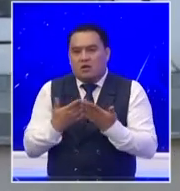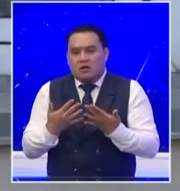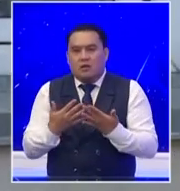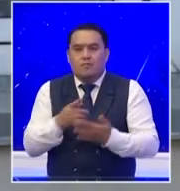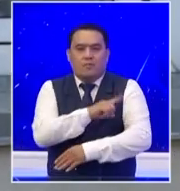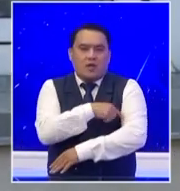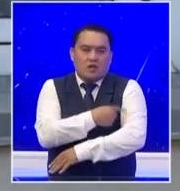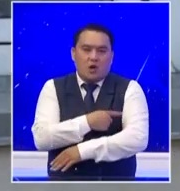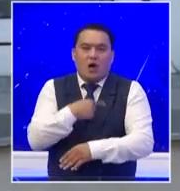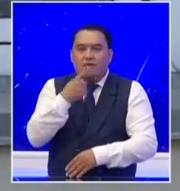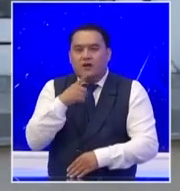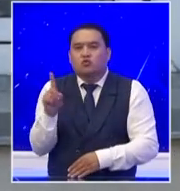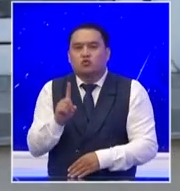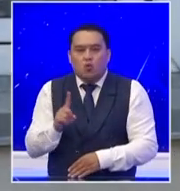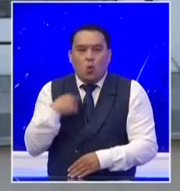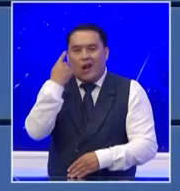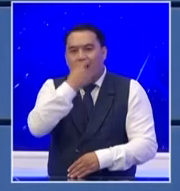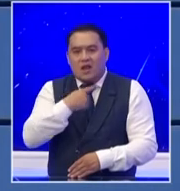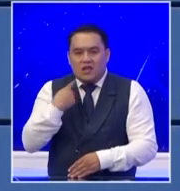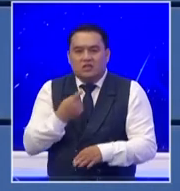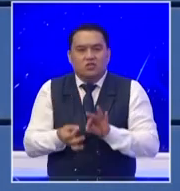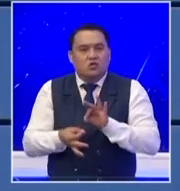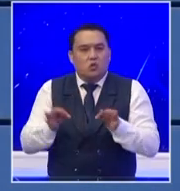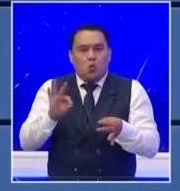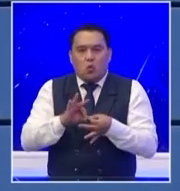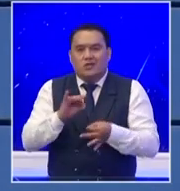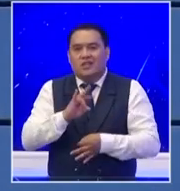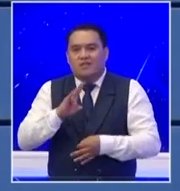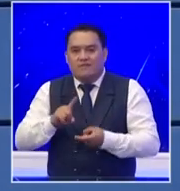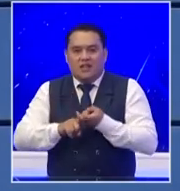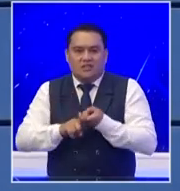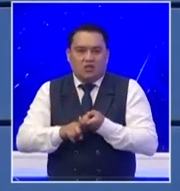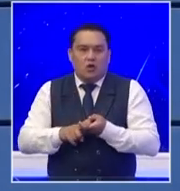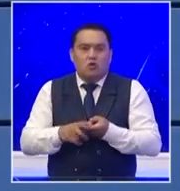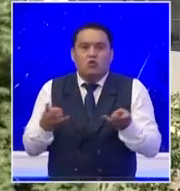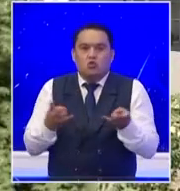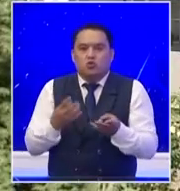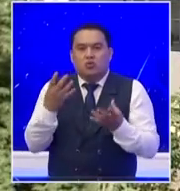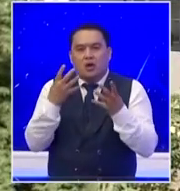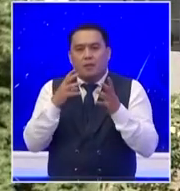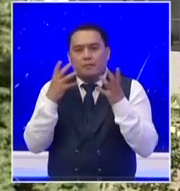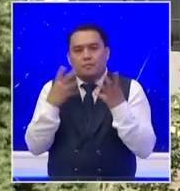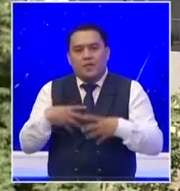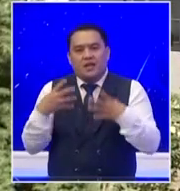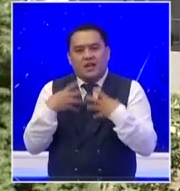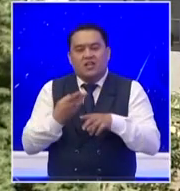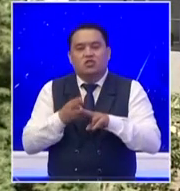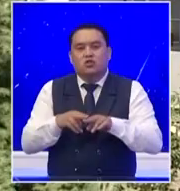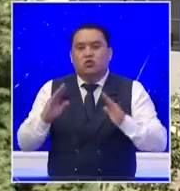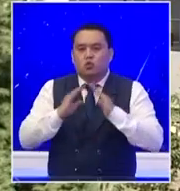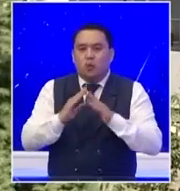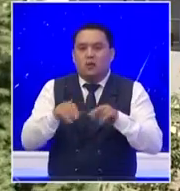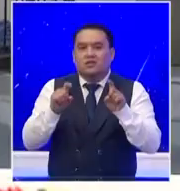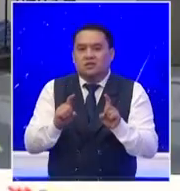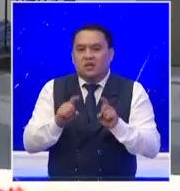гипертонии? Медики утверждают, что эти лица сложнее переносят инфекции. Поэтому им нужно беречься прежде всего. В нашей